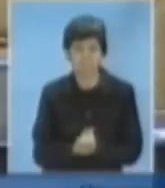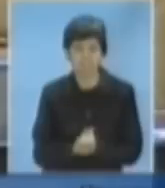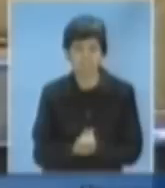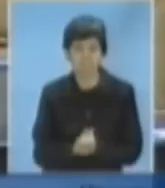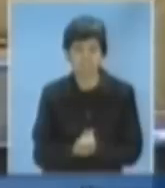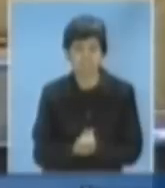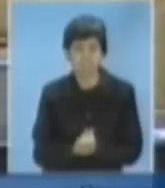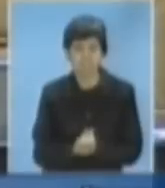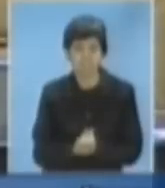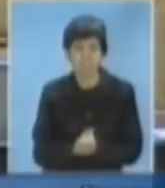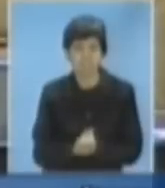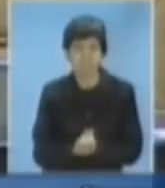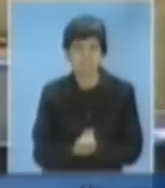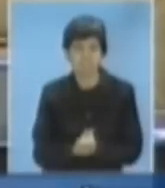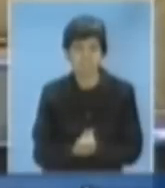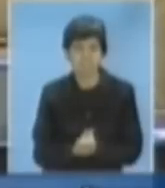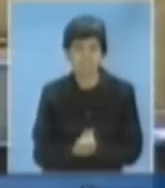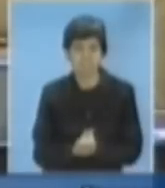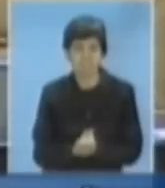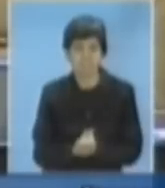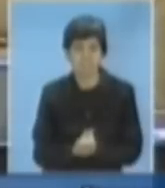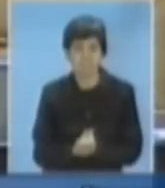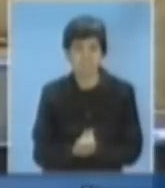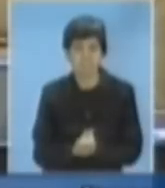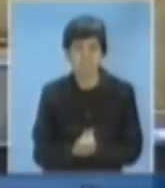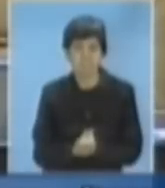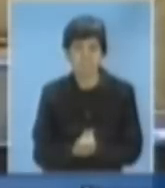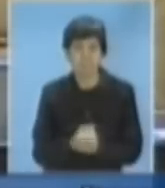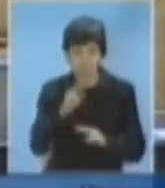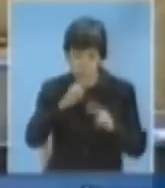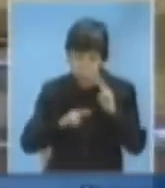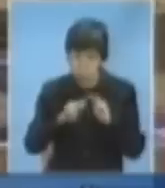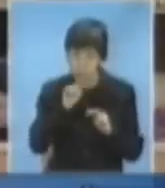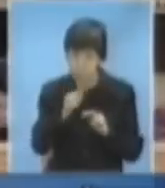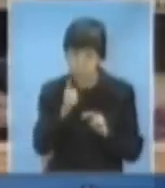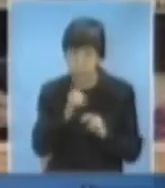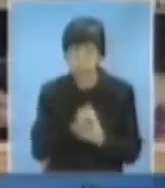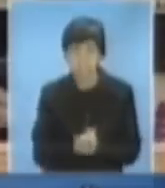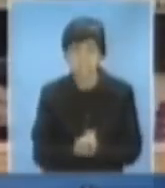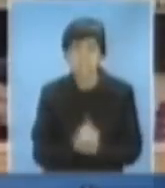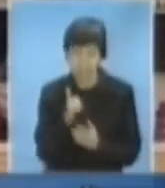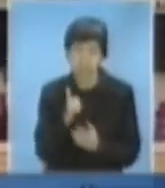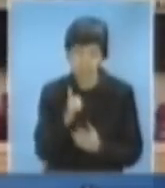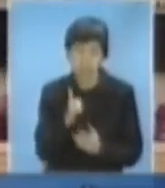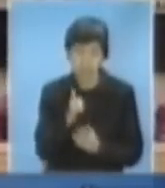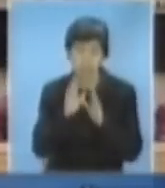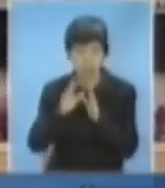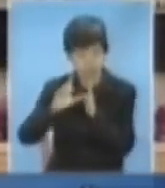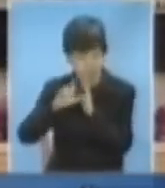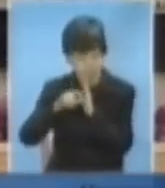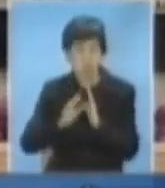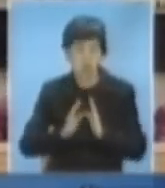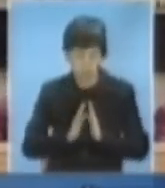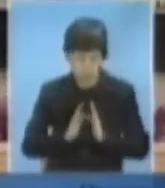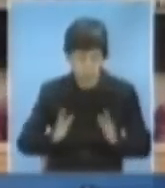ทำให้ฝ่ายค้านแสดงความไม่พอใจมีการโต้เถียงกันในที่ประชุมพาดพิงถึงนายกรัฐมนตรีจนส.ส.พรรคเพื่อไท